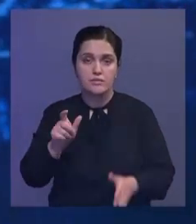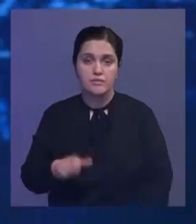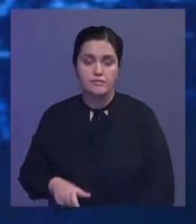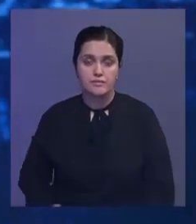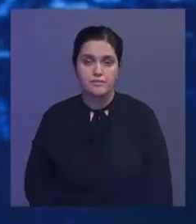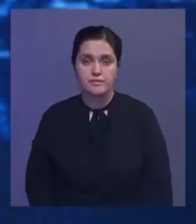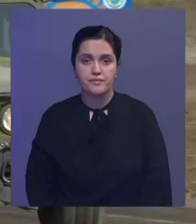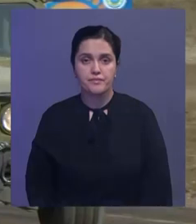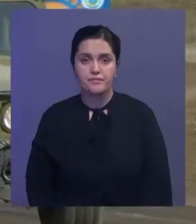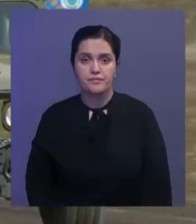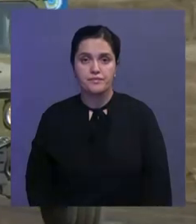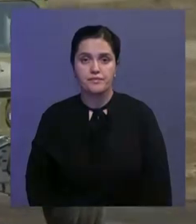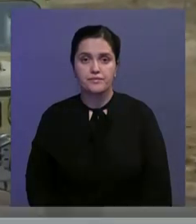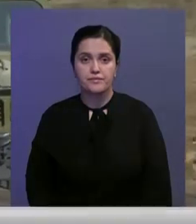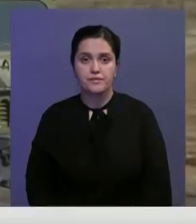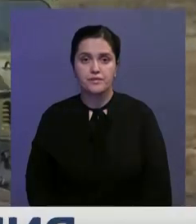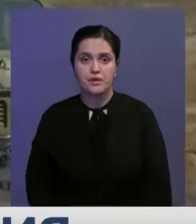Иван Тулинов.